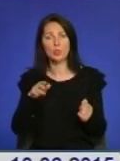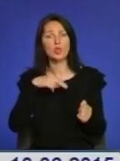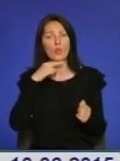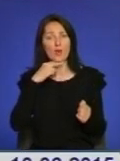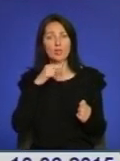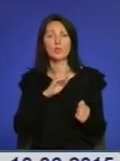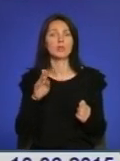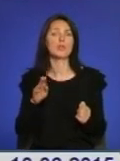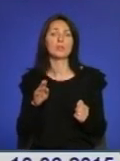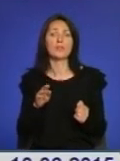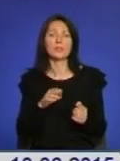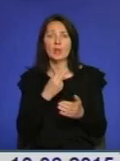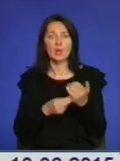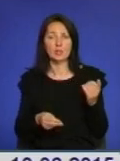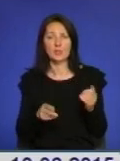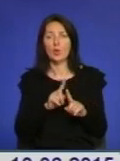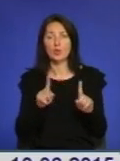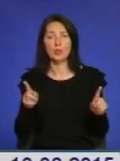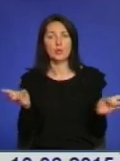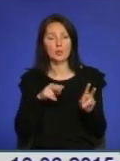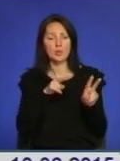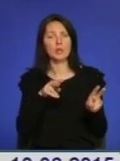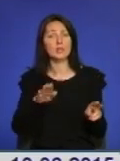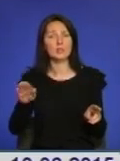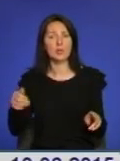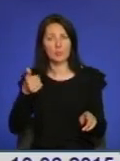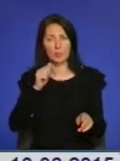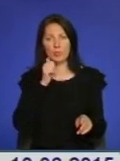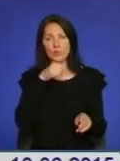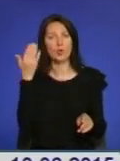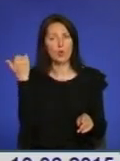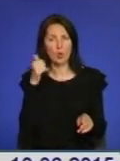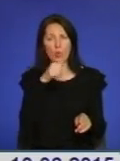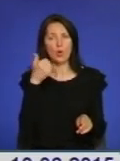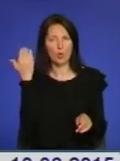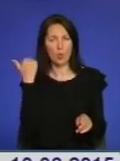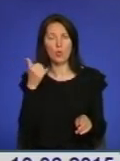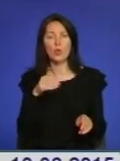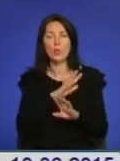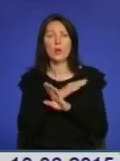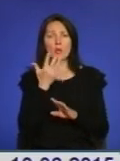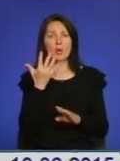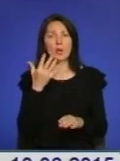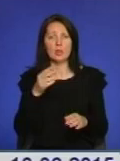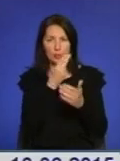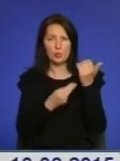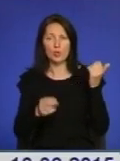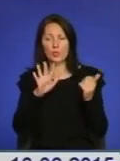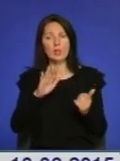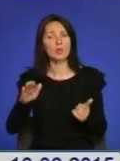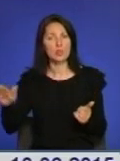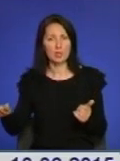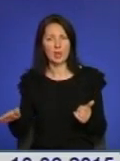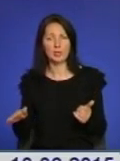Особливо ретельно потрібно слідкувати за дітьми. Торік на воді загинуло 5 неповнолітніх. Рятувальники нагадують, що відпочинок в першу чергу має